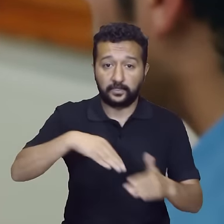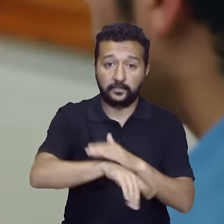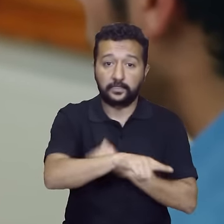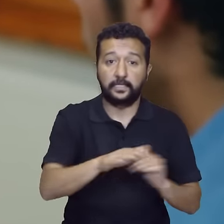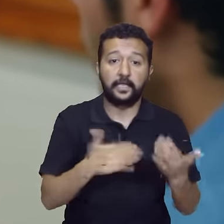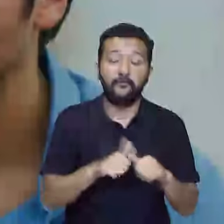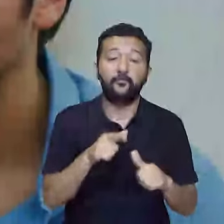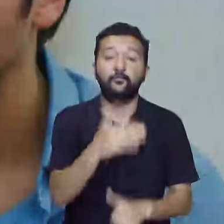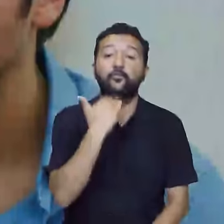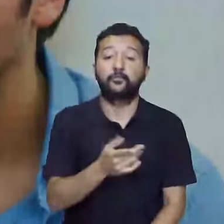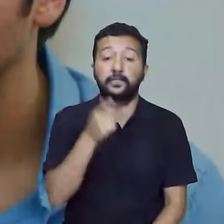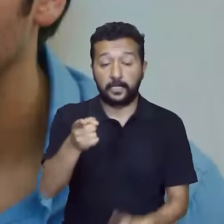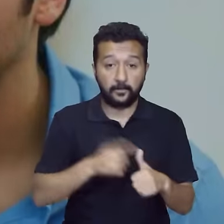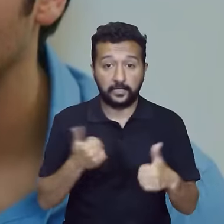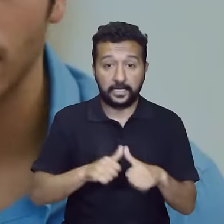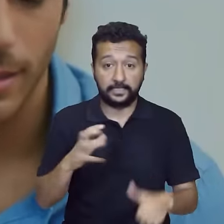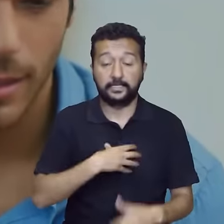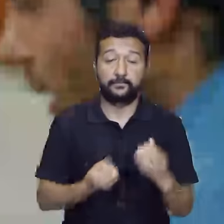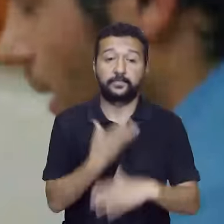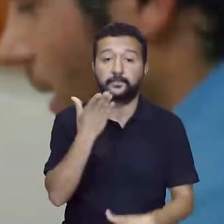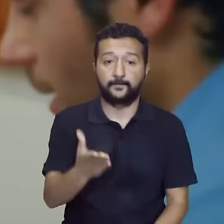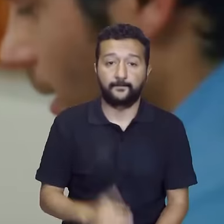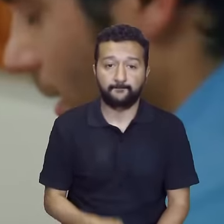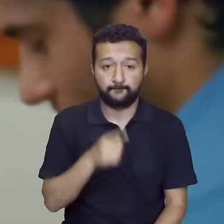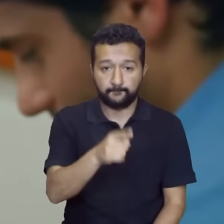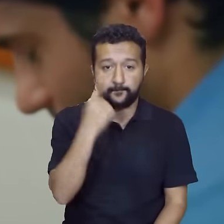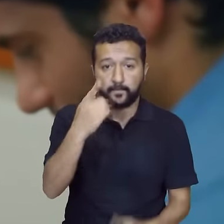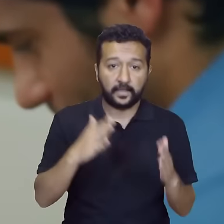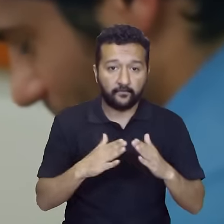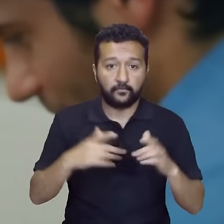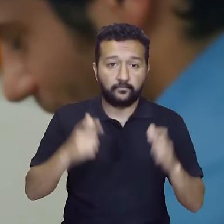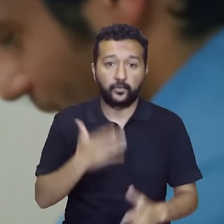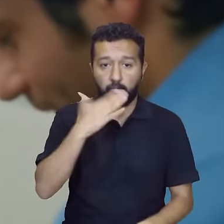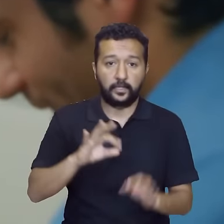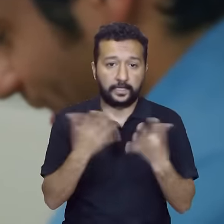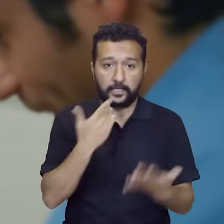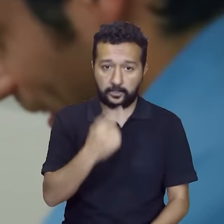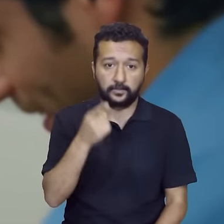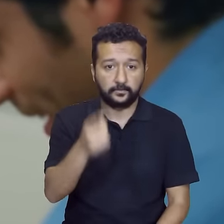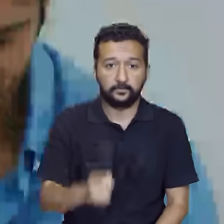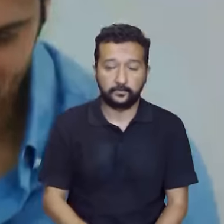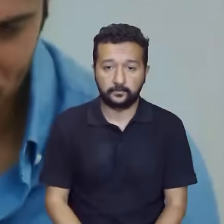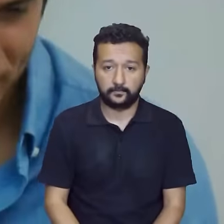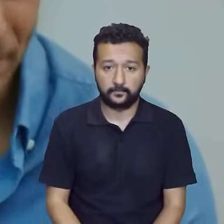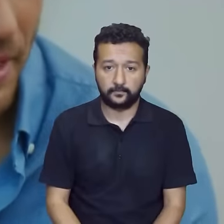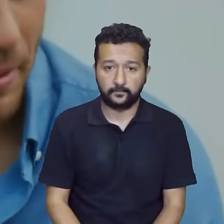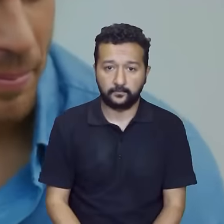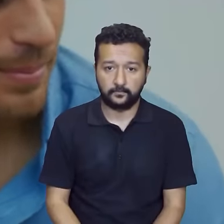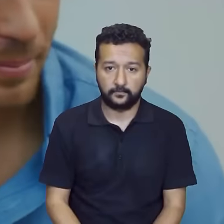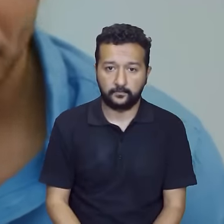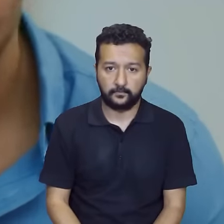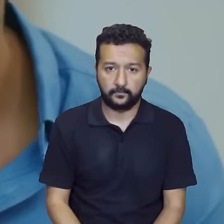cüzdanla evlilik olmaz canım. Sen önce karına sahip çık. Ya daha bir evimiz barkımız yok bizim. Neden bahsediyorsun sen?